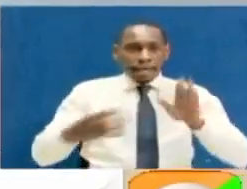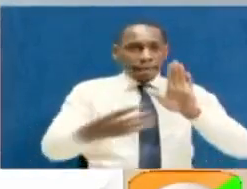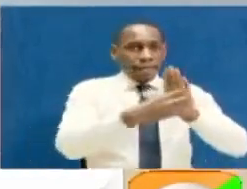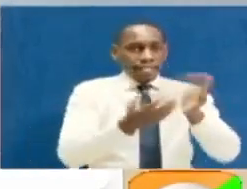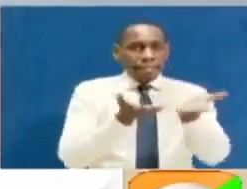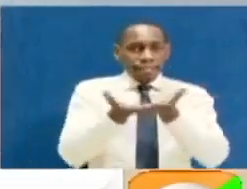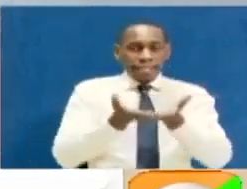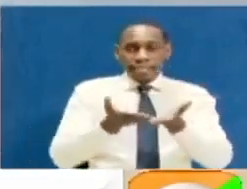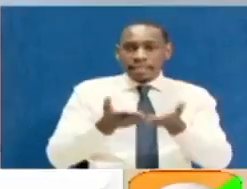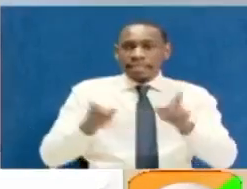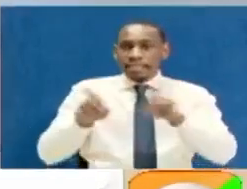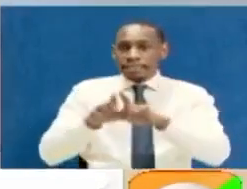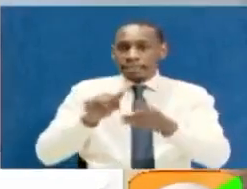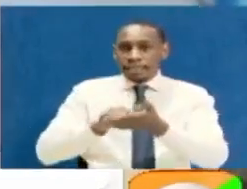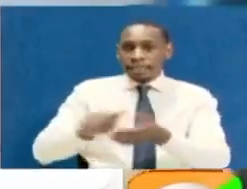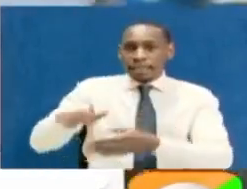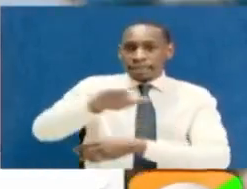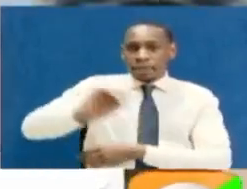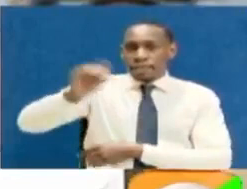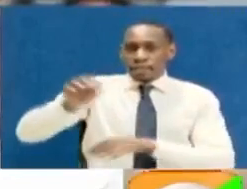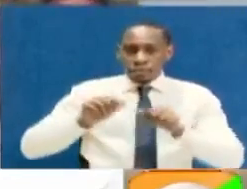biashara zao ili ardhi ya mji huu